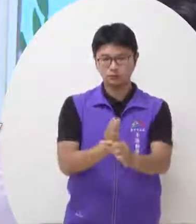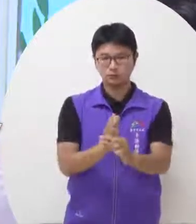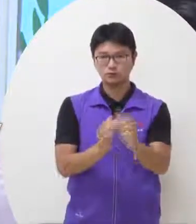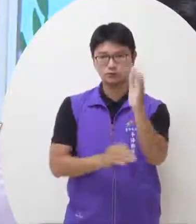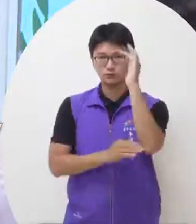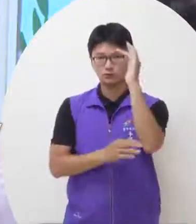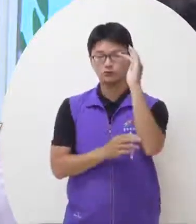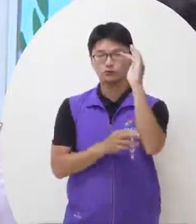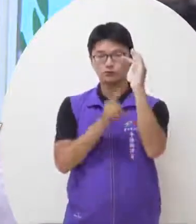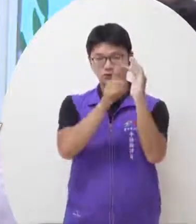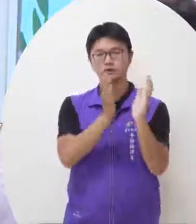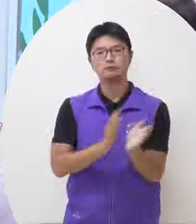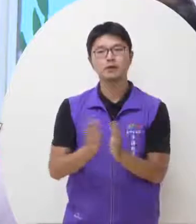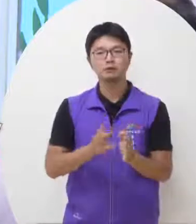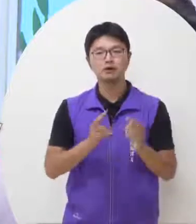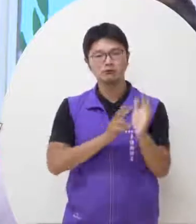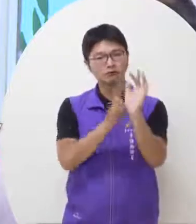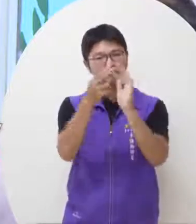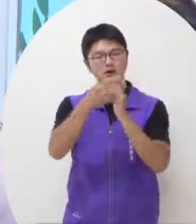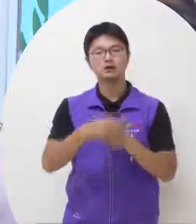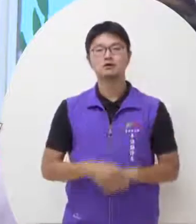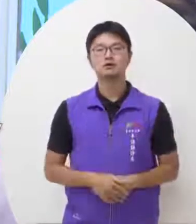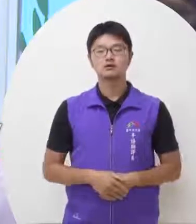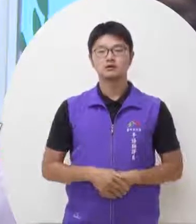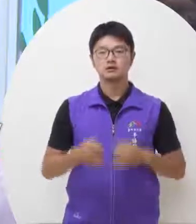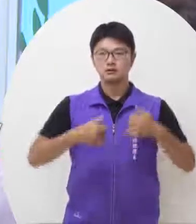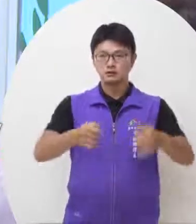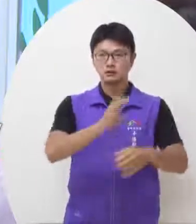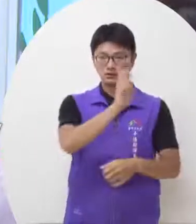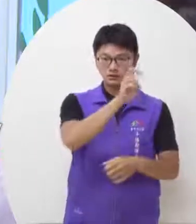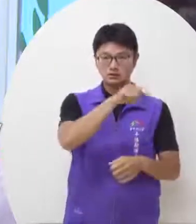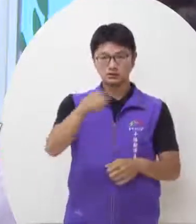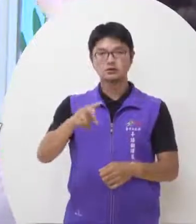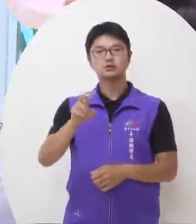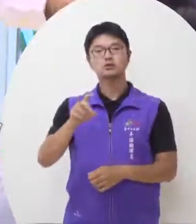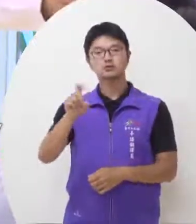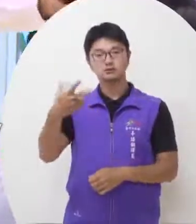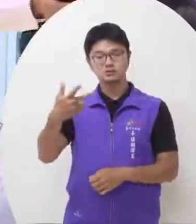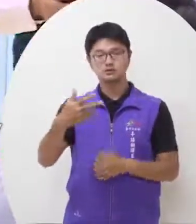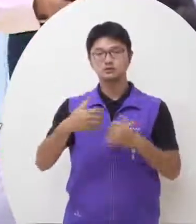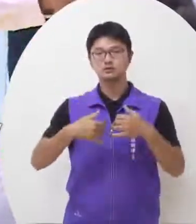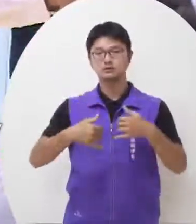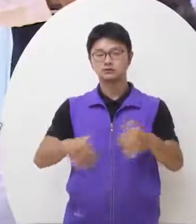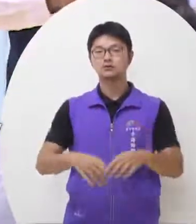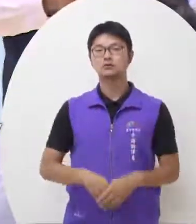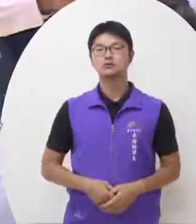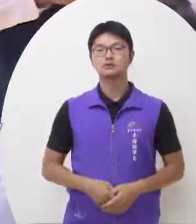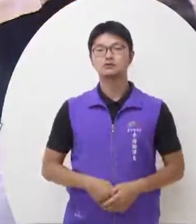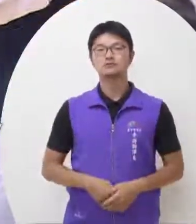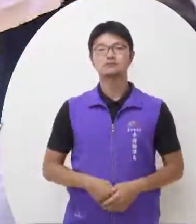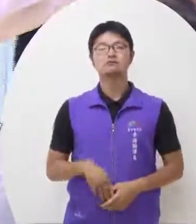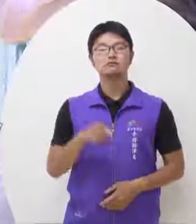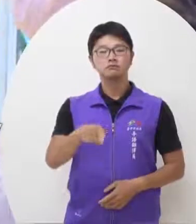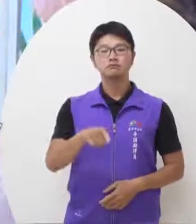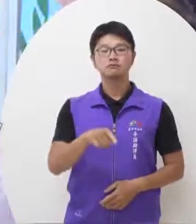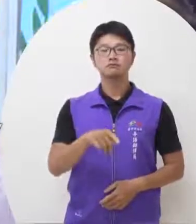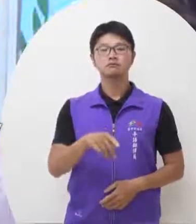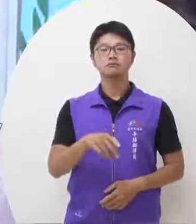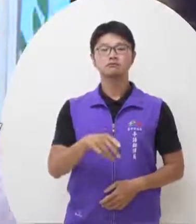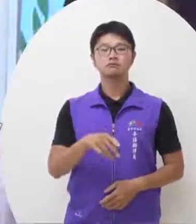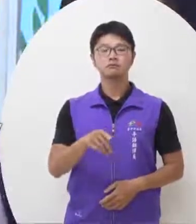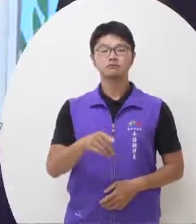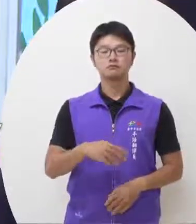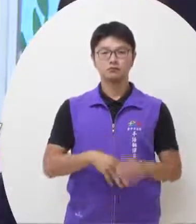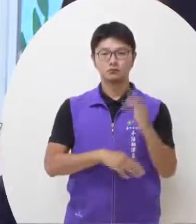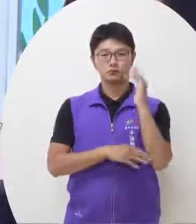好，从二十街到十七街，但是这个不是解决方法，一直罚，一直罚，一直管，都五层楼高，